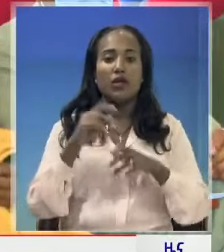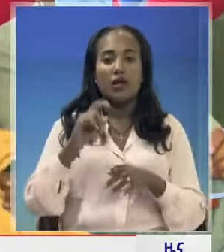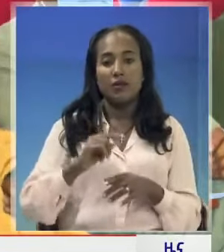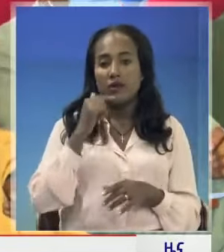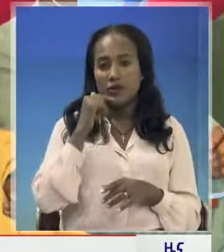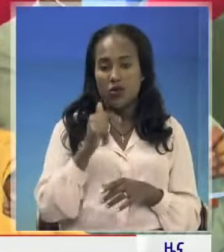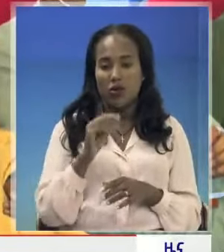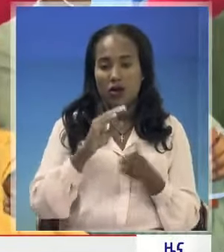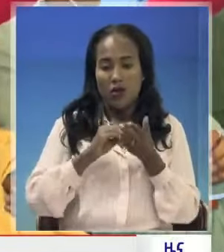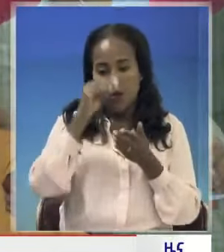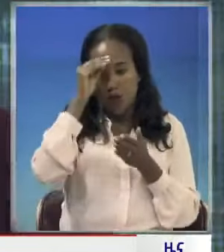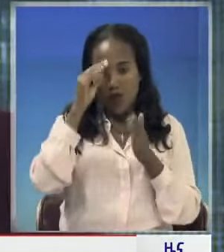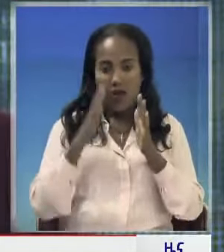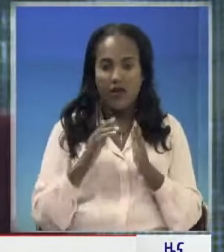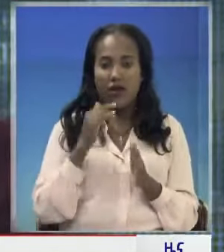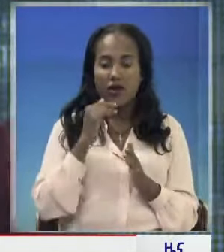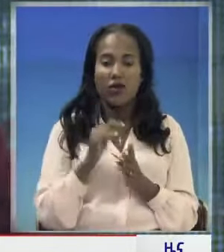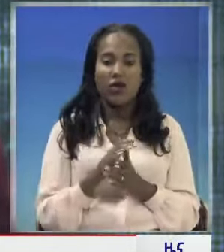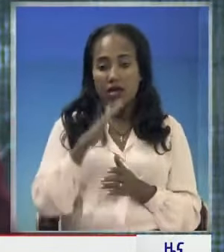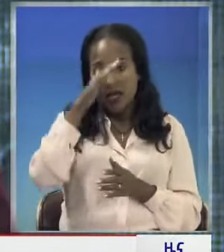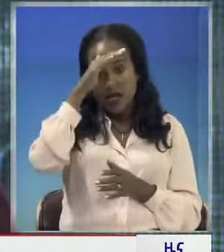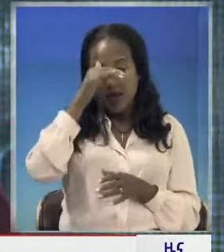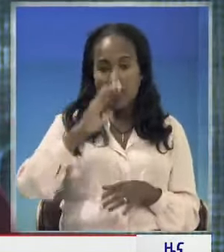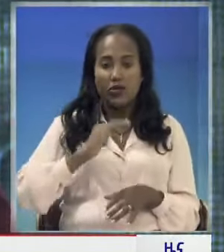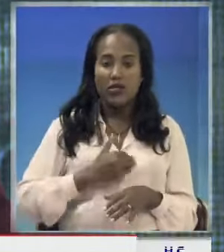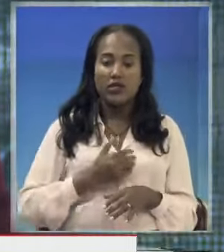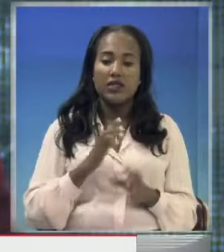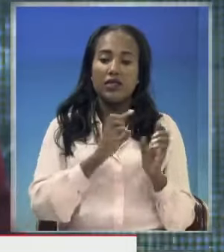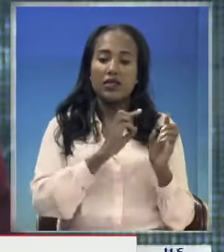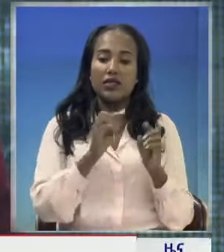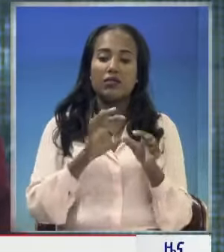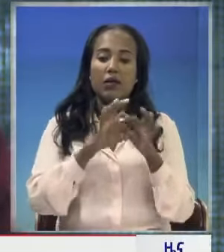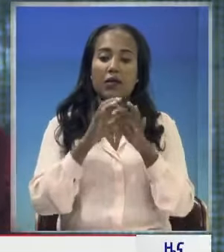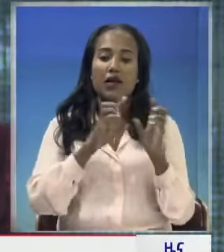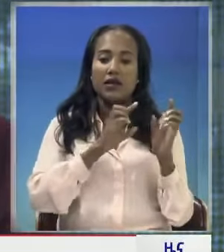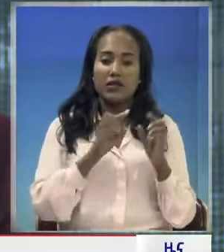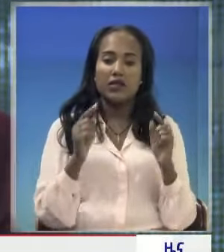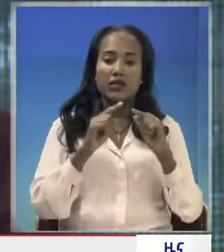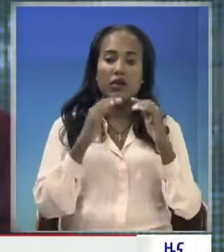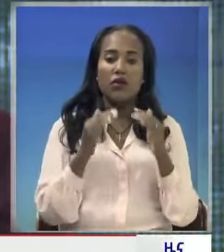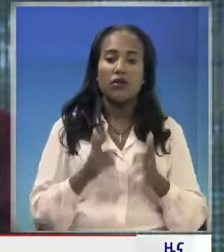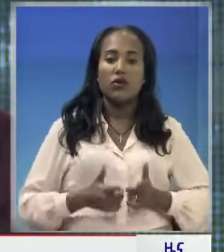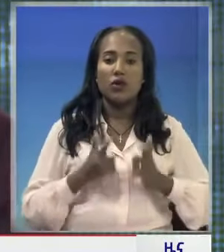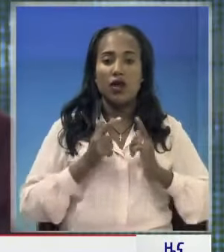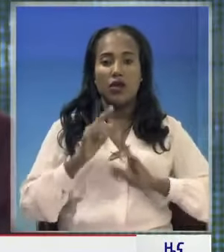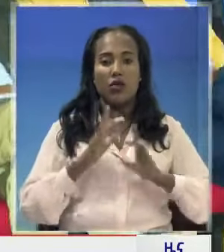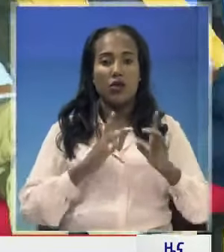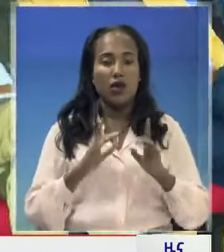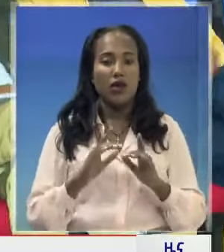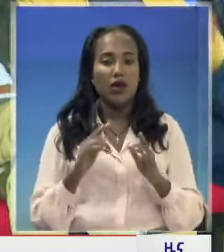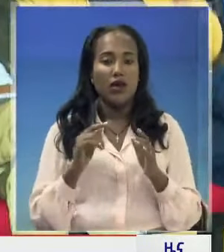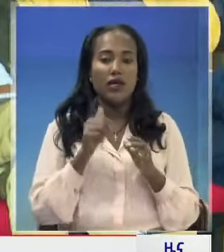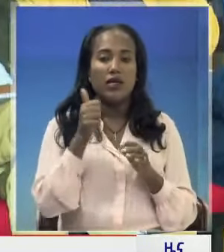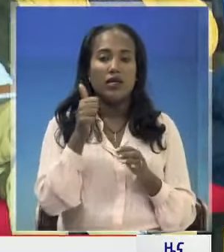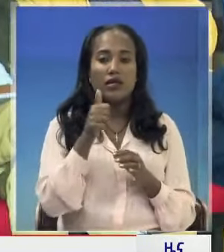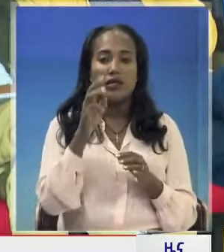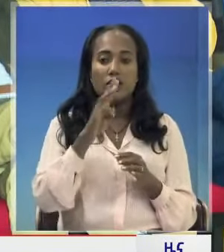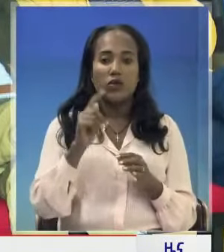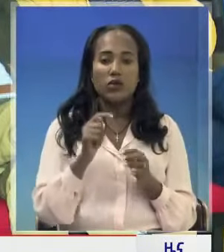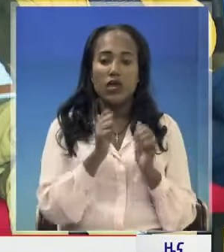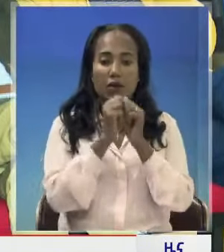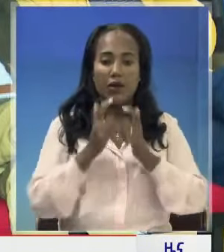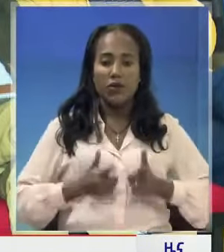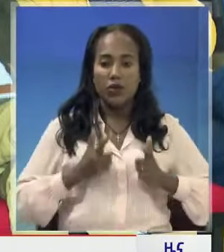መወጣት አለብን ሲሉ ምሁራን ተናግረዋል። የአባቶቻችን ቅርስ ማህበራዊ ቅርስ እስከዛሬ እንድንኖር አድርጎናል። እሴቶቻችን